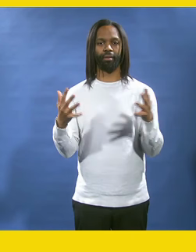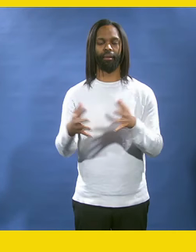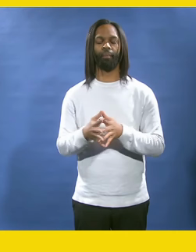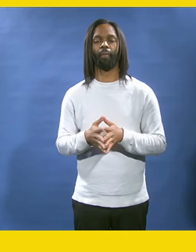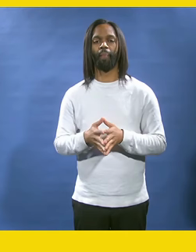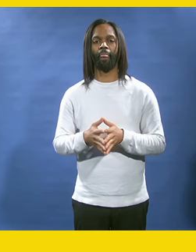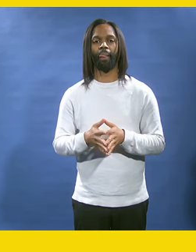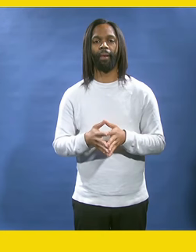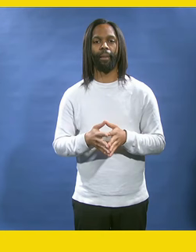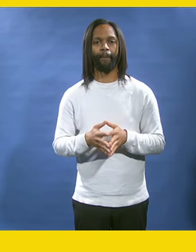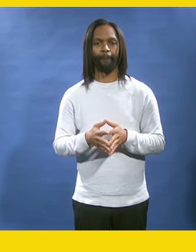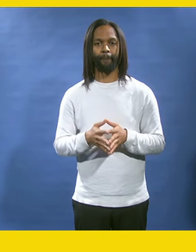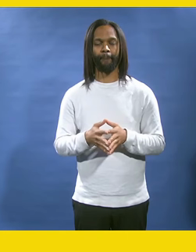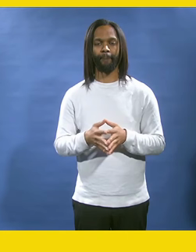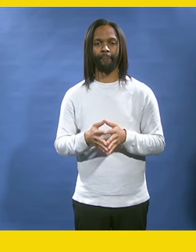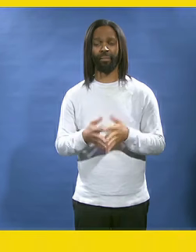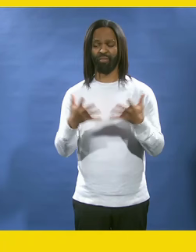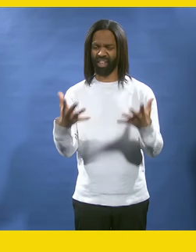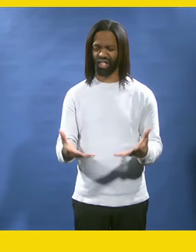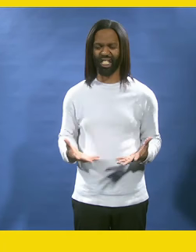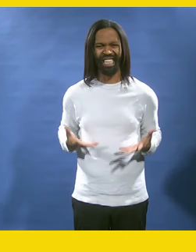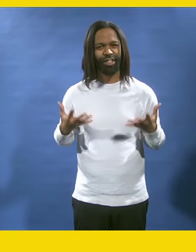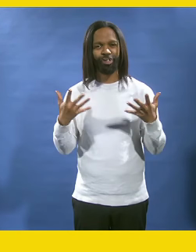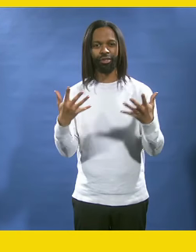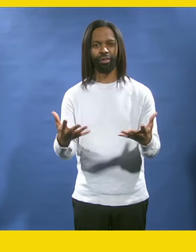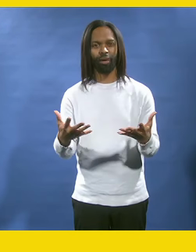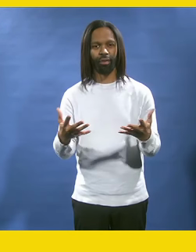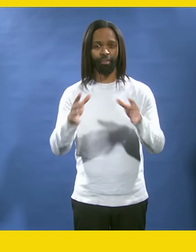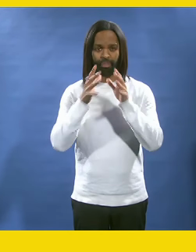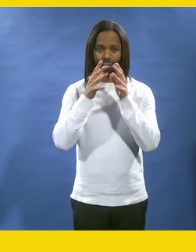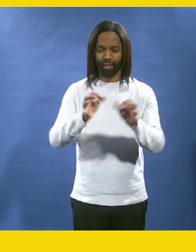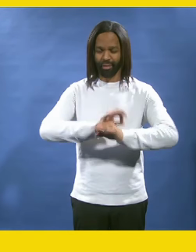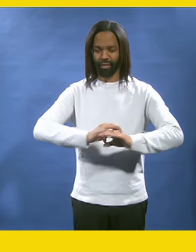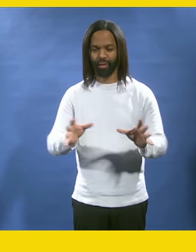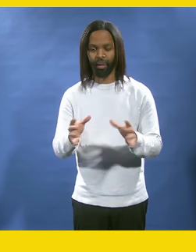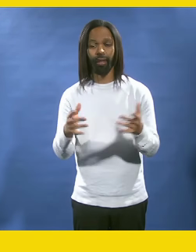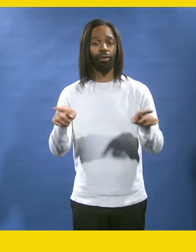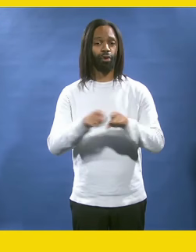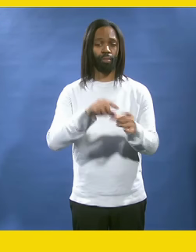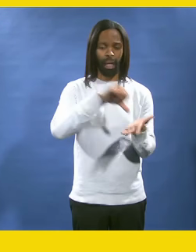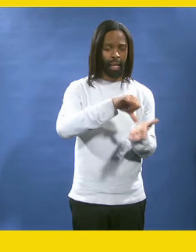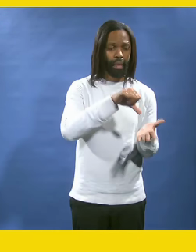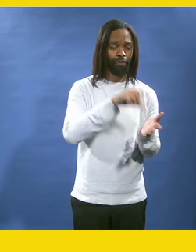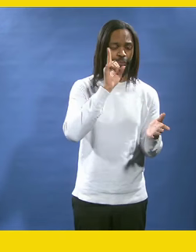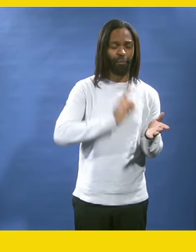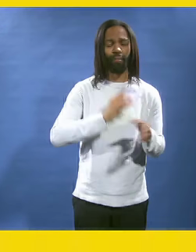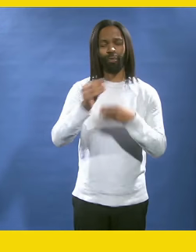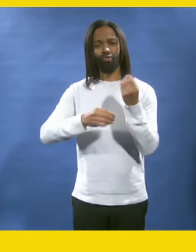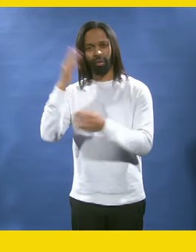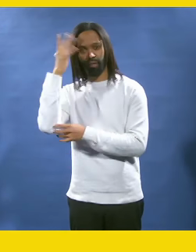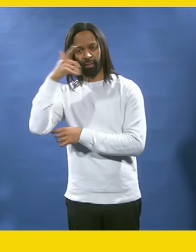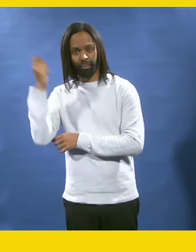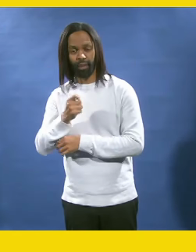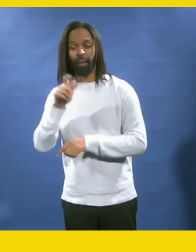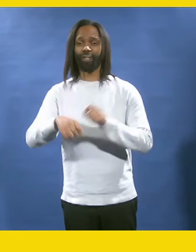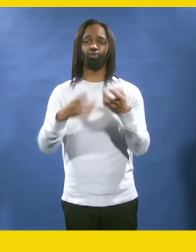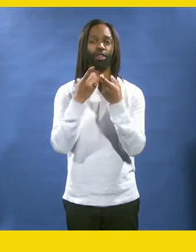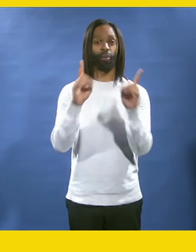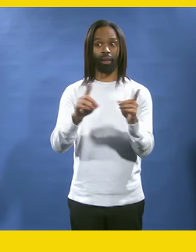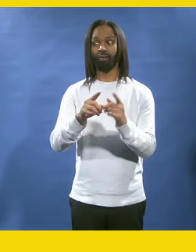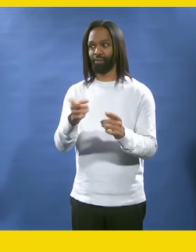Et 10 ans sans haine, comme les Iraniennes, les Afghanes, avec tous les démocrates, avec nous